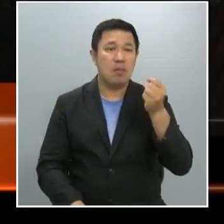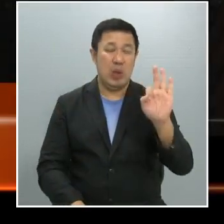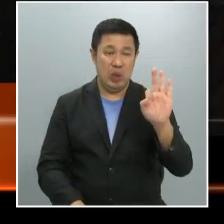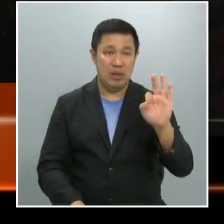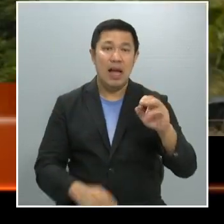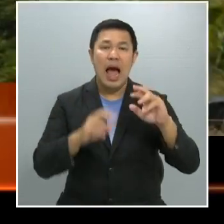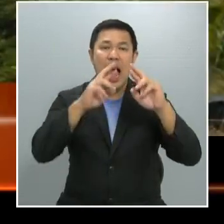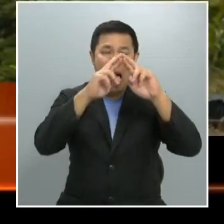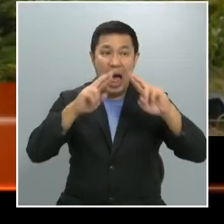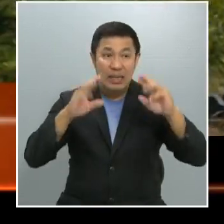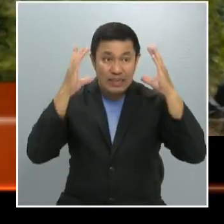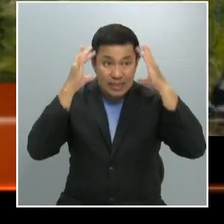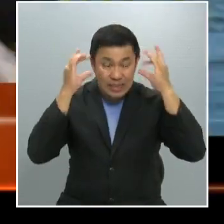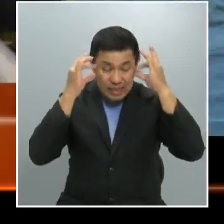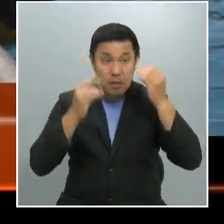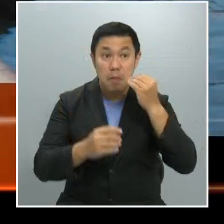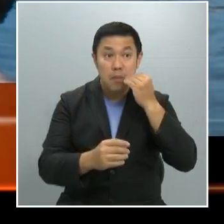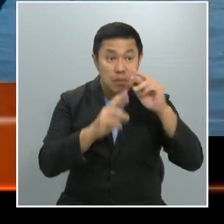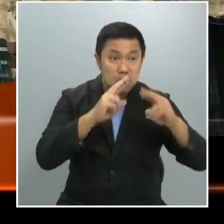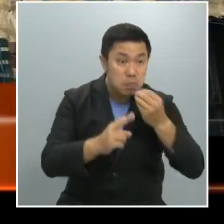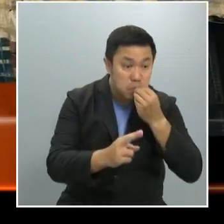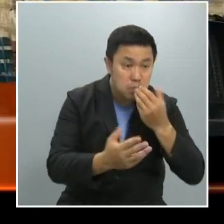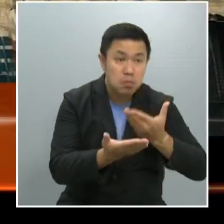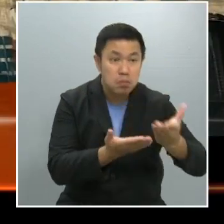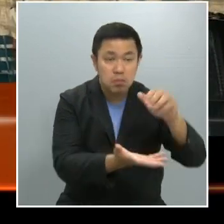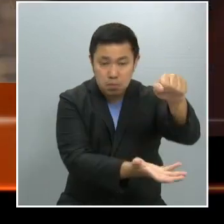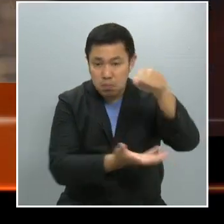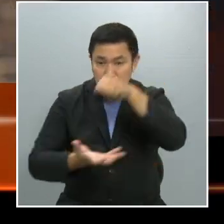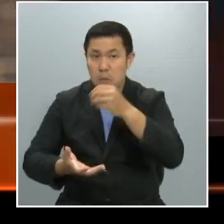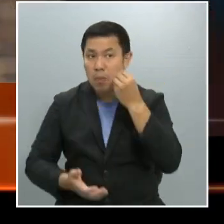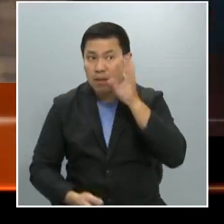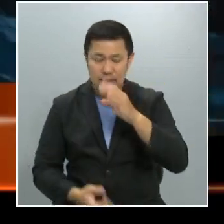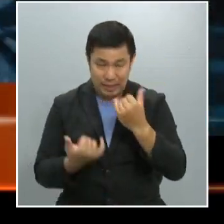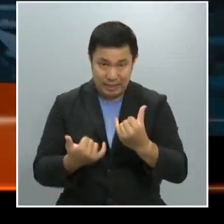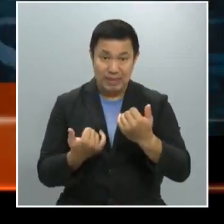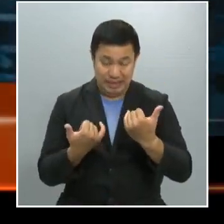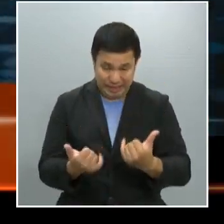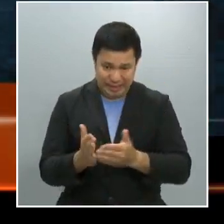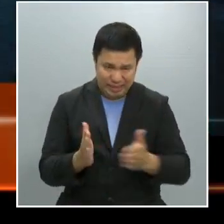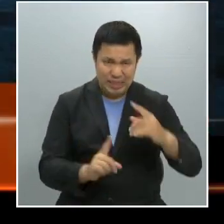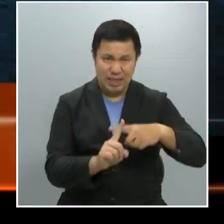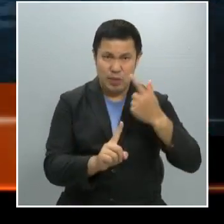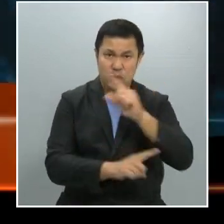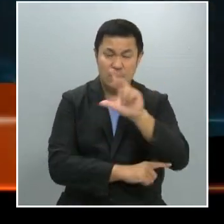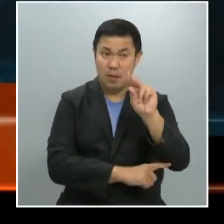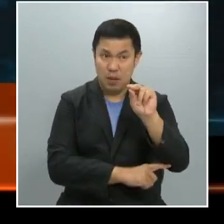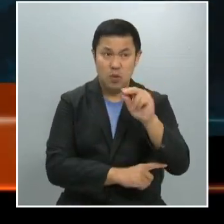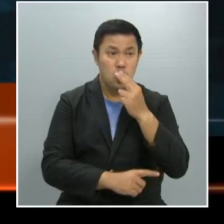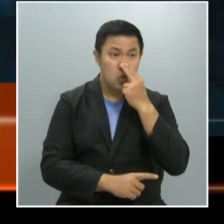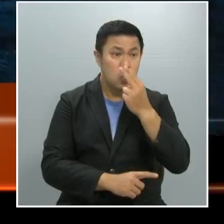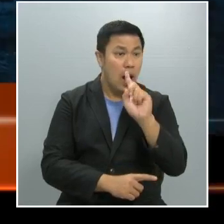าฮัทเฉพาะทานที่ร้านหรือสั่งกับร้านตั้งแต่วันนี้ถึง30พฤศจิกายนนี ้ ติดตามรายละเอียดเพิ่มเติมได้